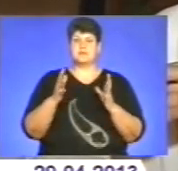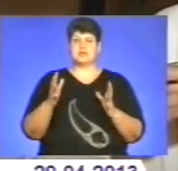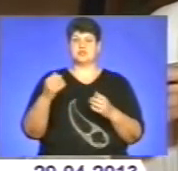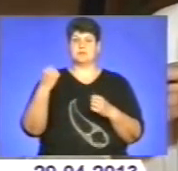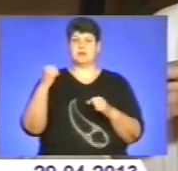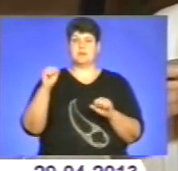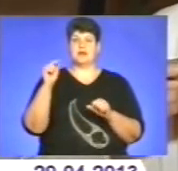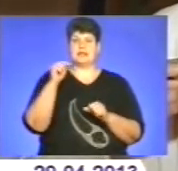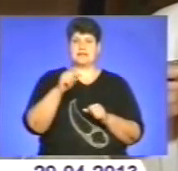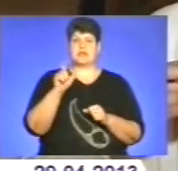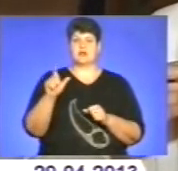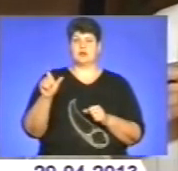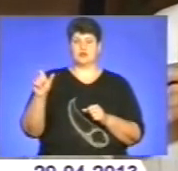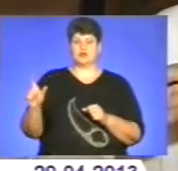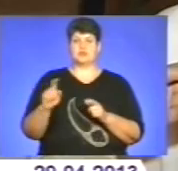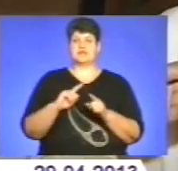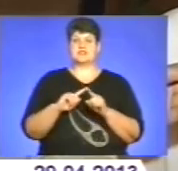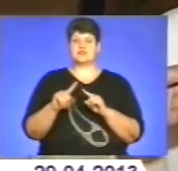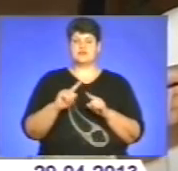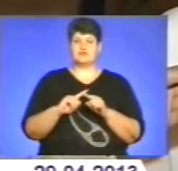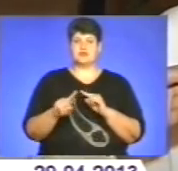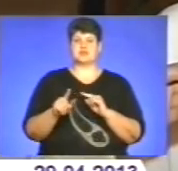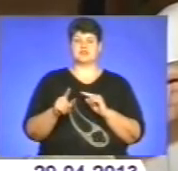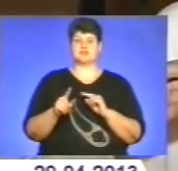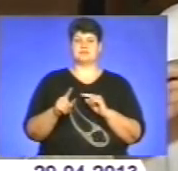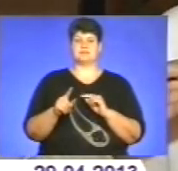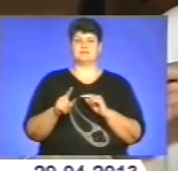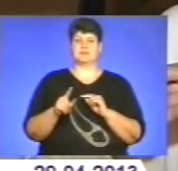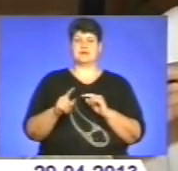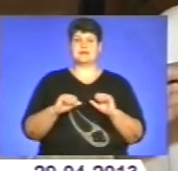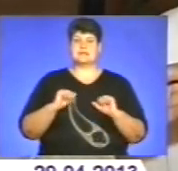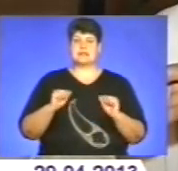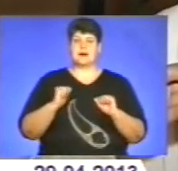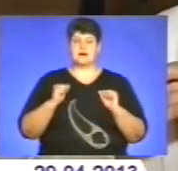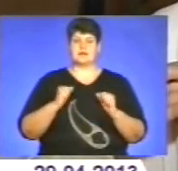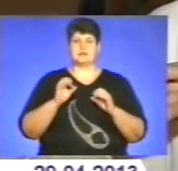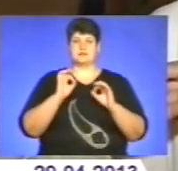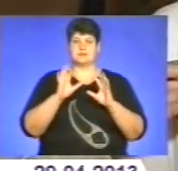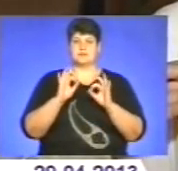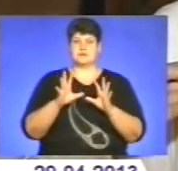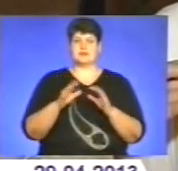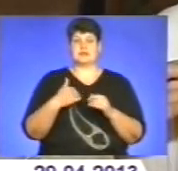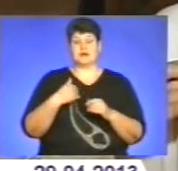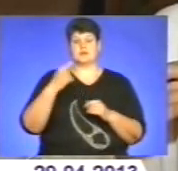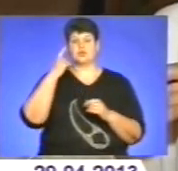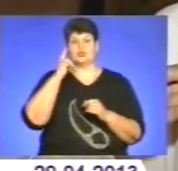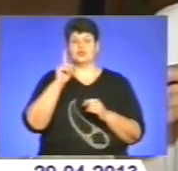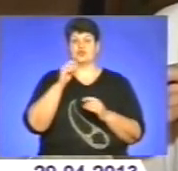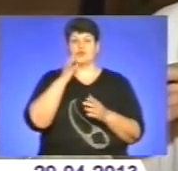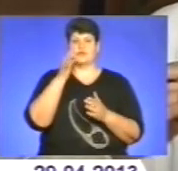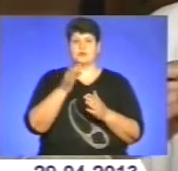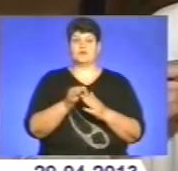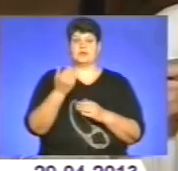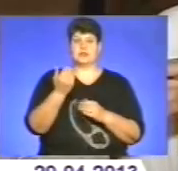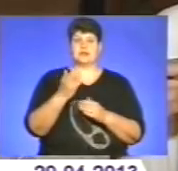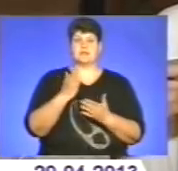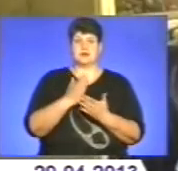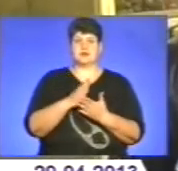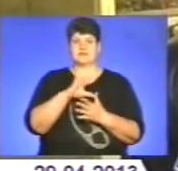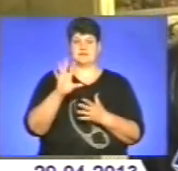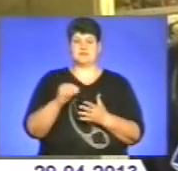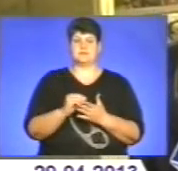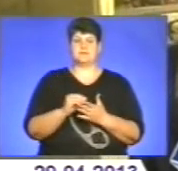перемагали ті люди, які швидше, кмітливіше старалися на них відповідати. Оскільки, я думаю, що відповідь на них знали практично всі.